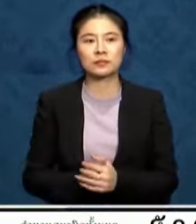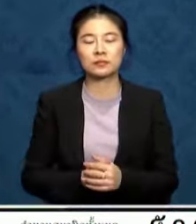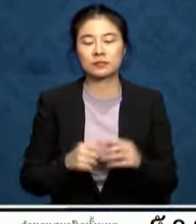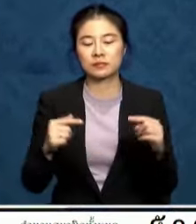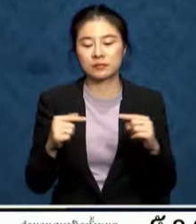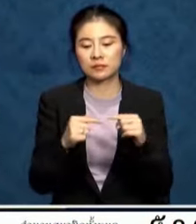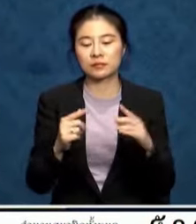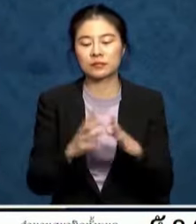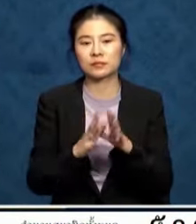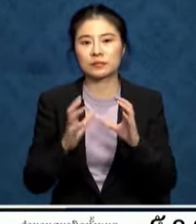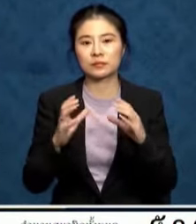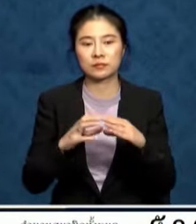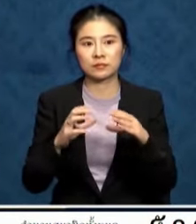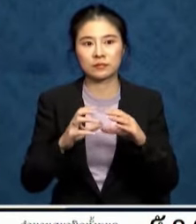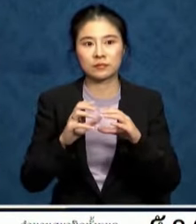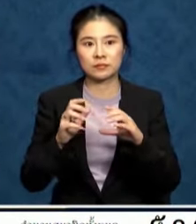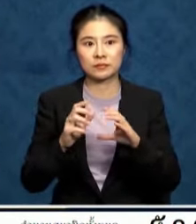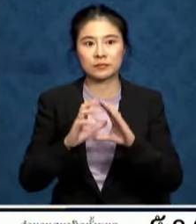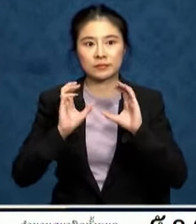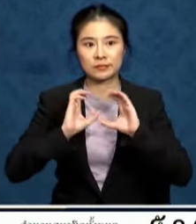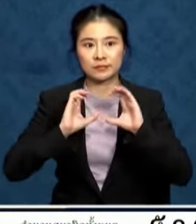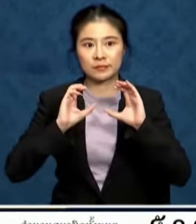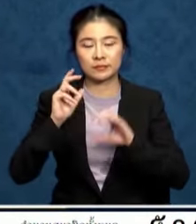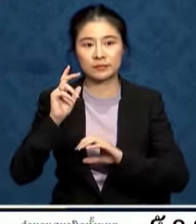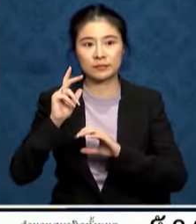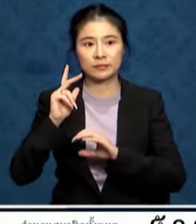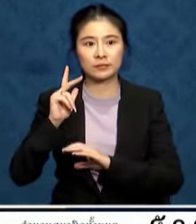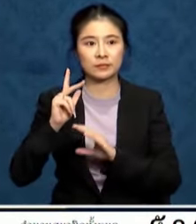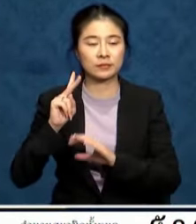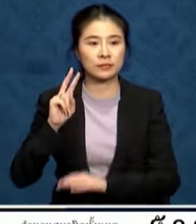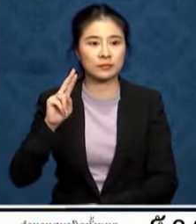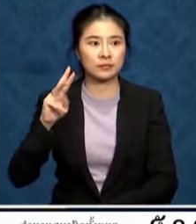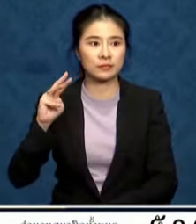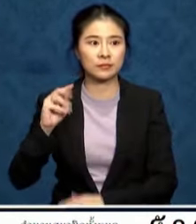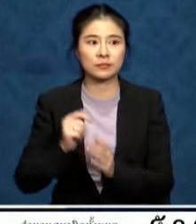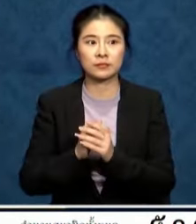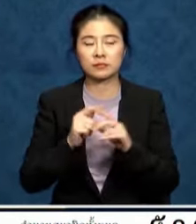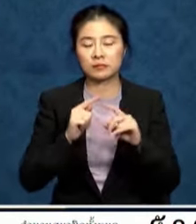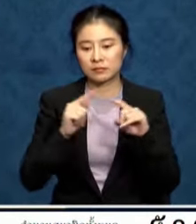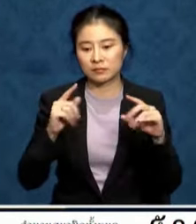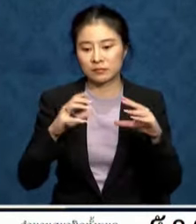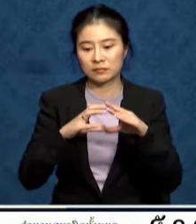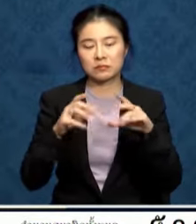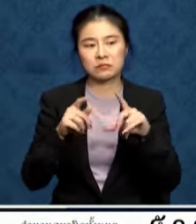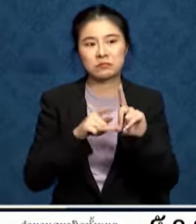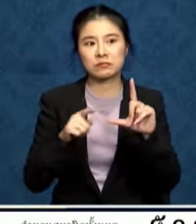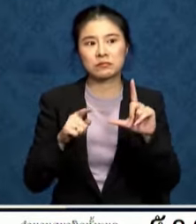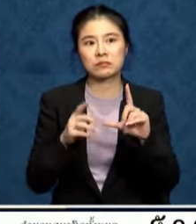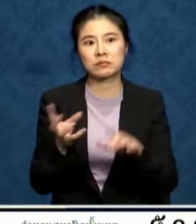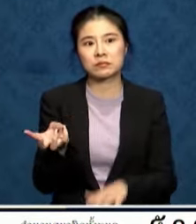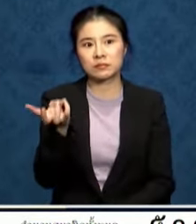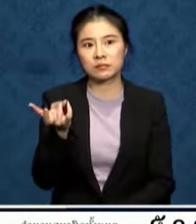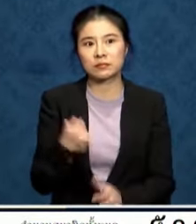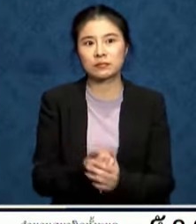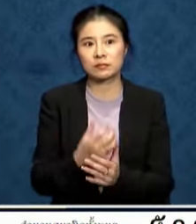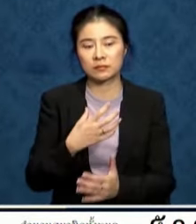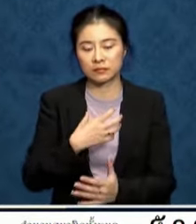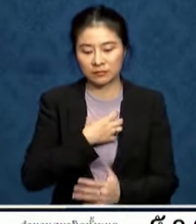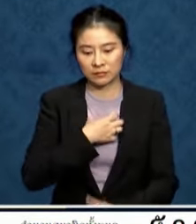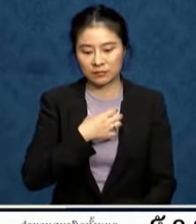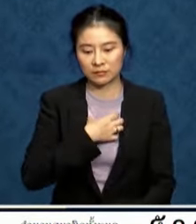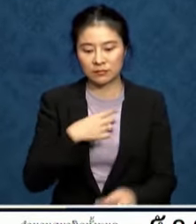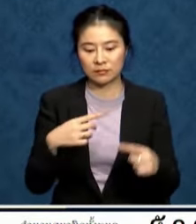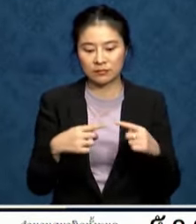างของรัฐบาลความจริงก็ไม่ได้แตกต่างกันมากนักกับร่างของพรรคก้าวไกลเพียงแต่ว่าผมต้องการย้